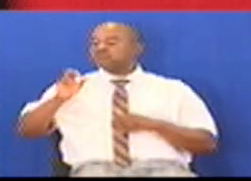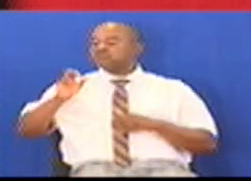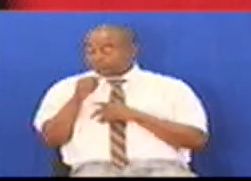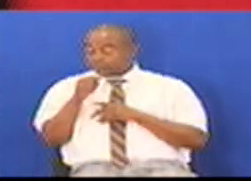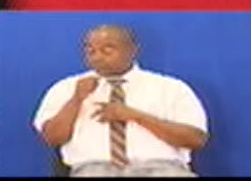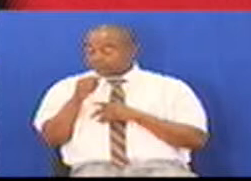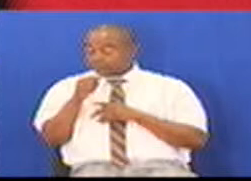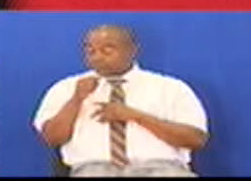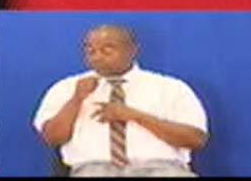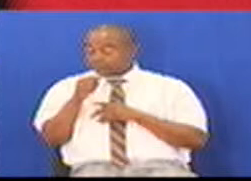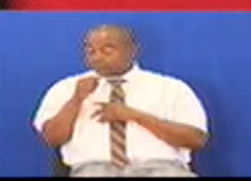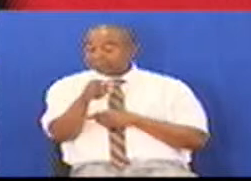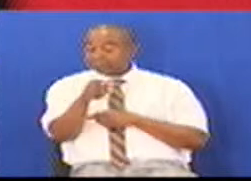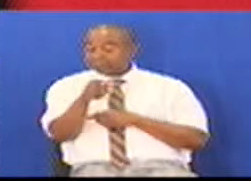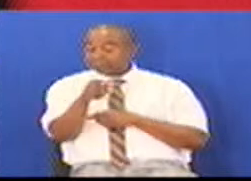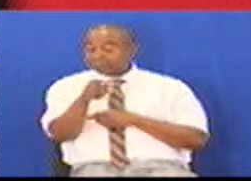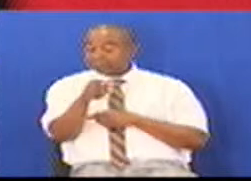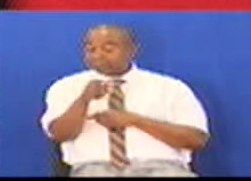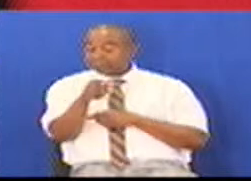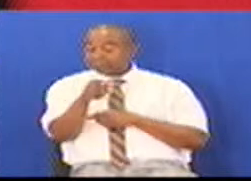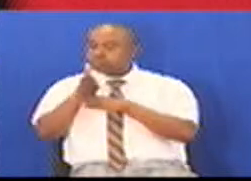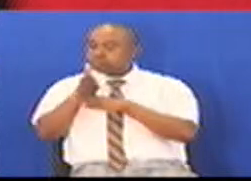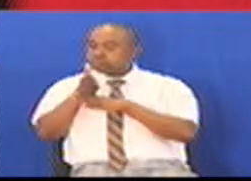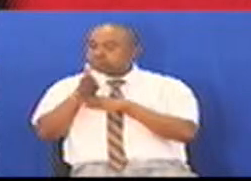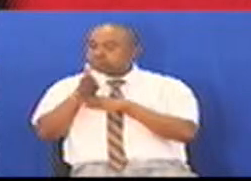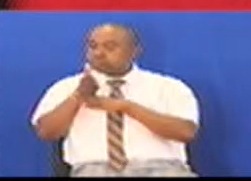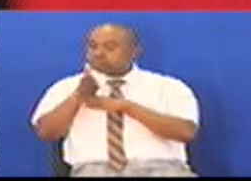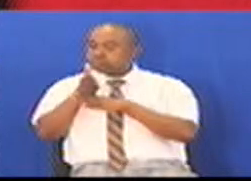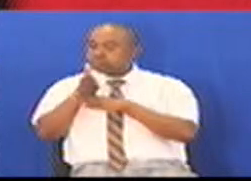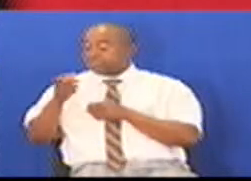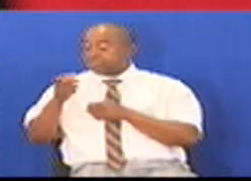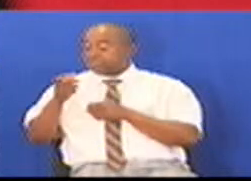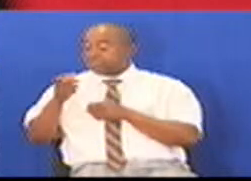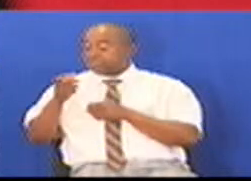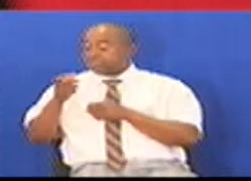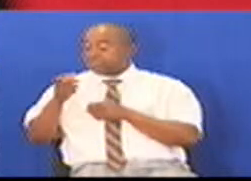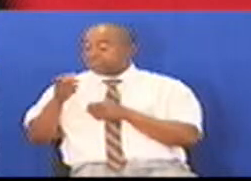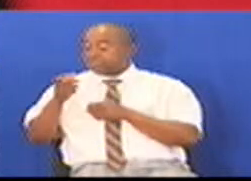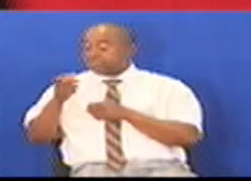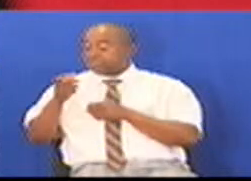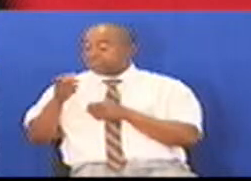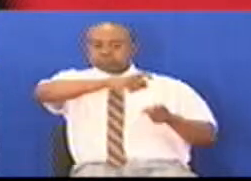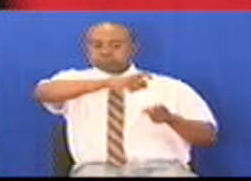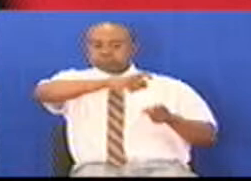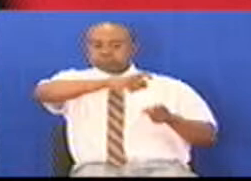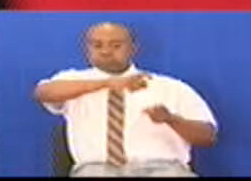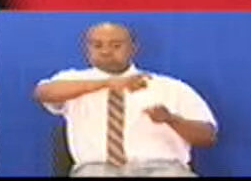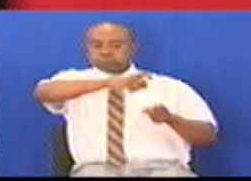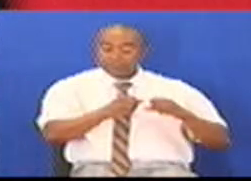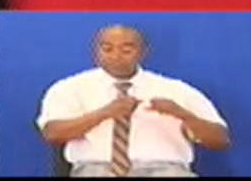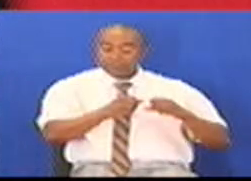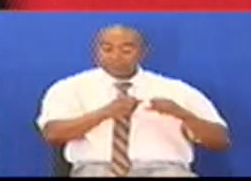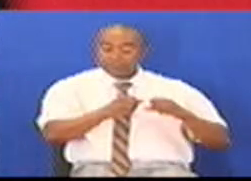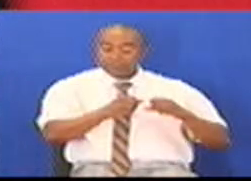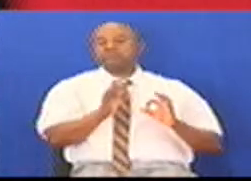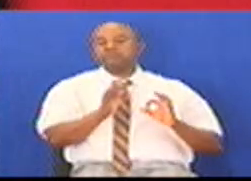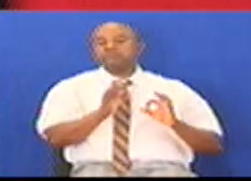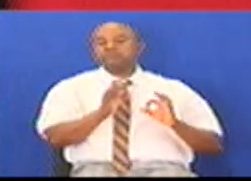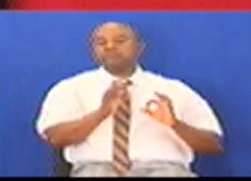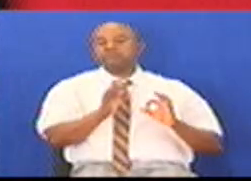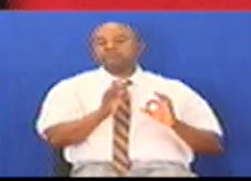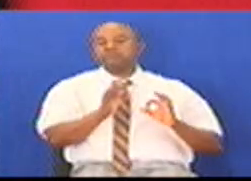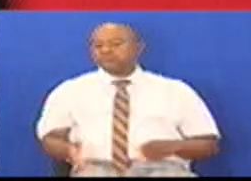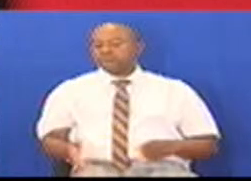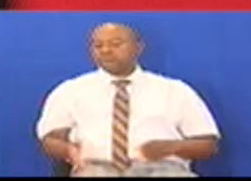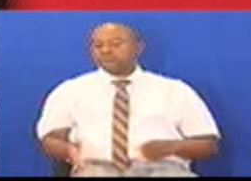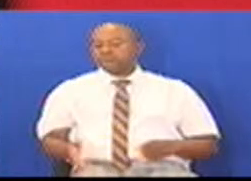hayo yatasaidia makampuni husika kuongeza mitaji na uendeshaji na kuongeza tija kwenye uendeshaji.